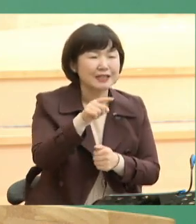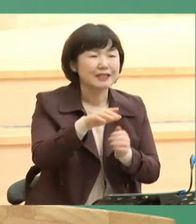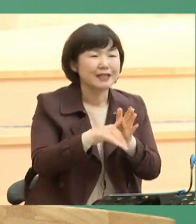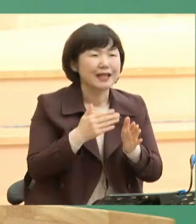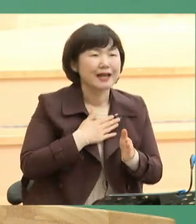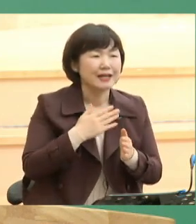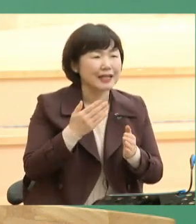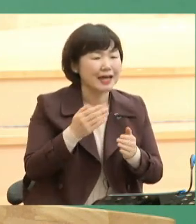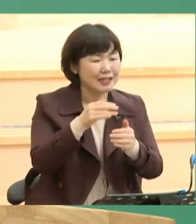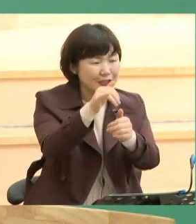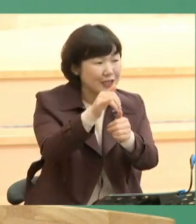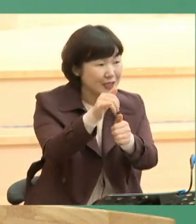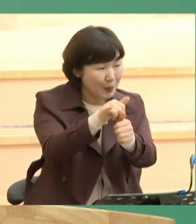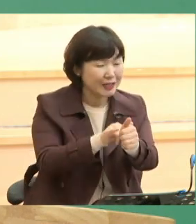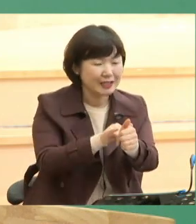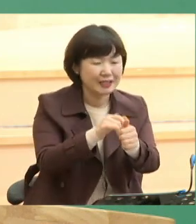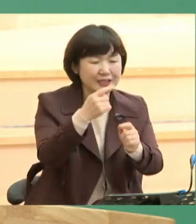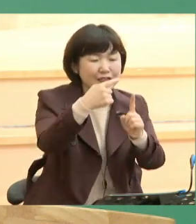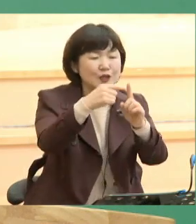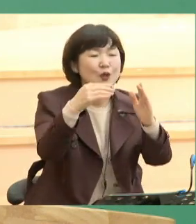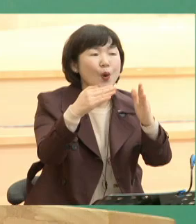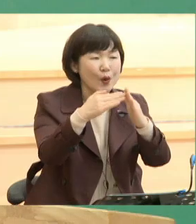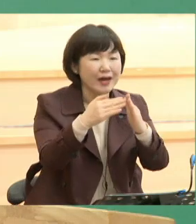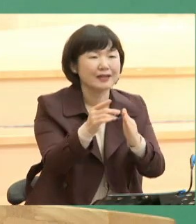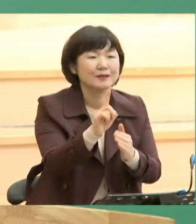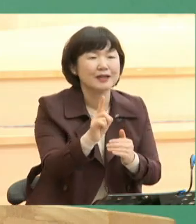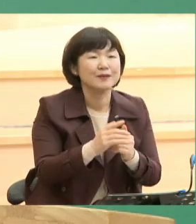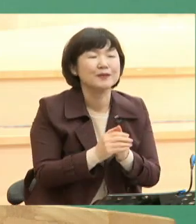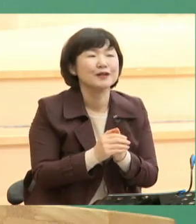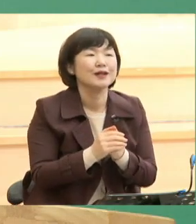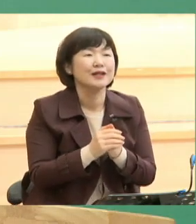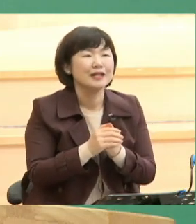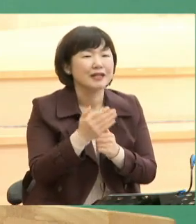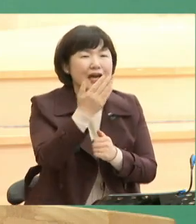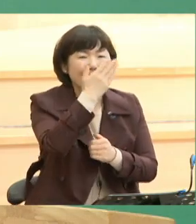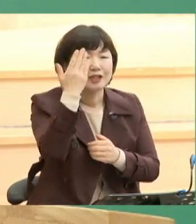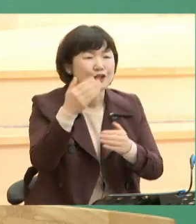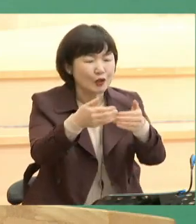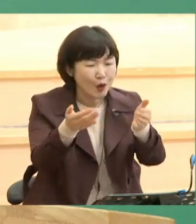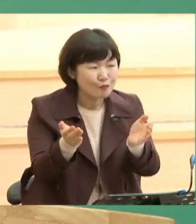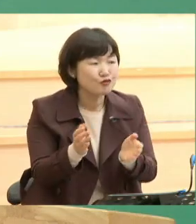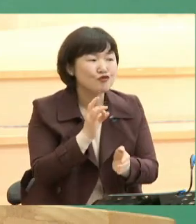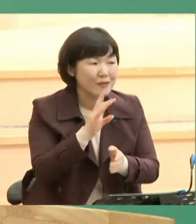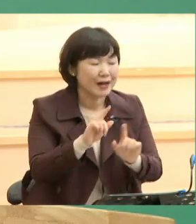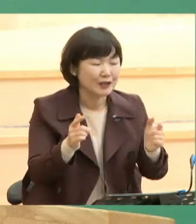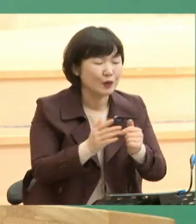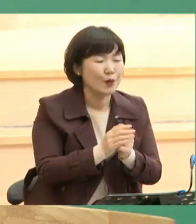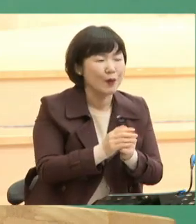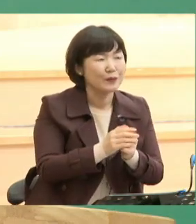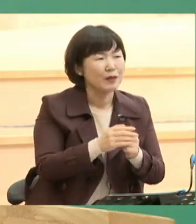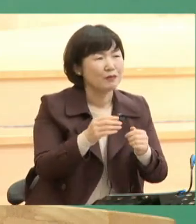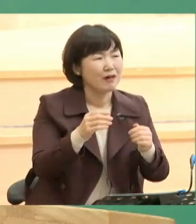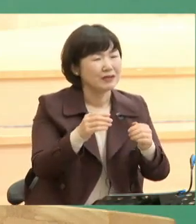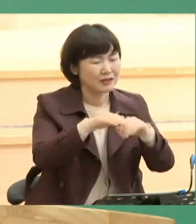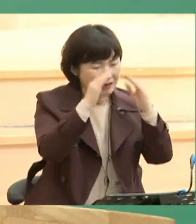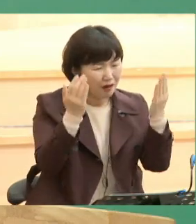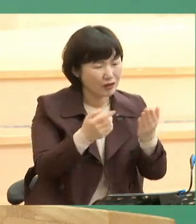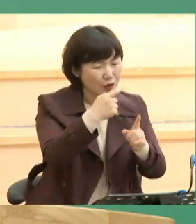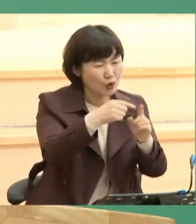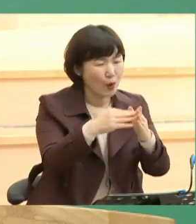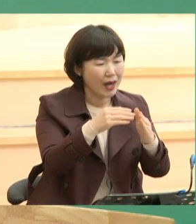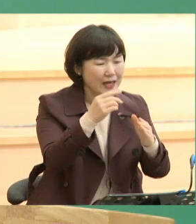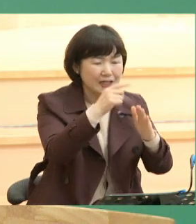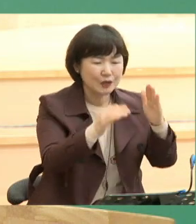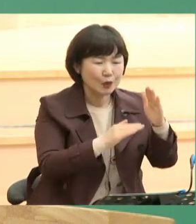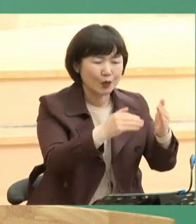제가 섬기던 교체 목에는 요 뭐 모교에 청년부 뿐만 아니라 정교한 의한 뭐 300 면 그 정도이기